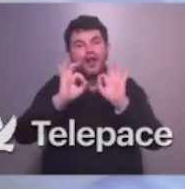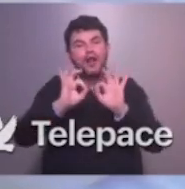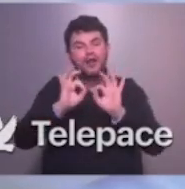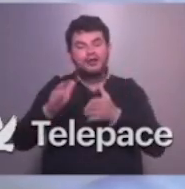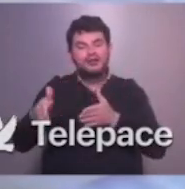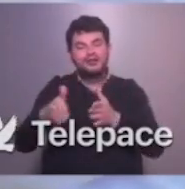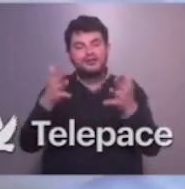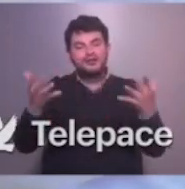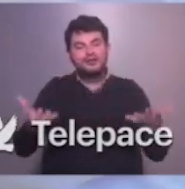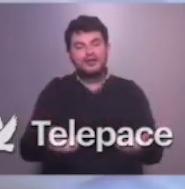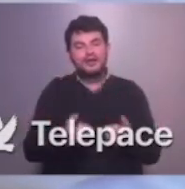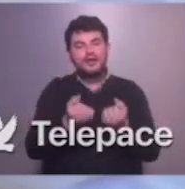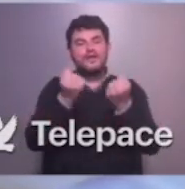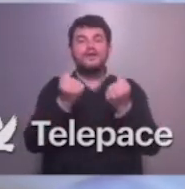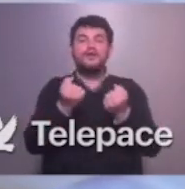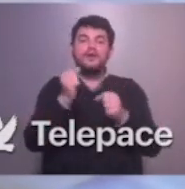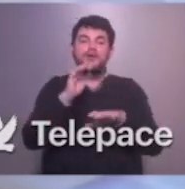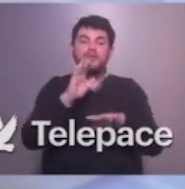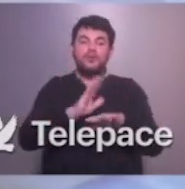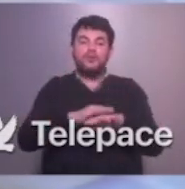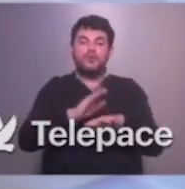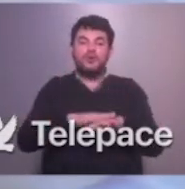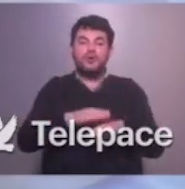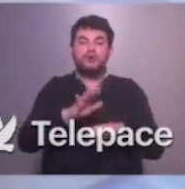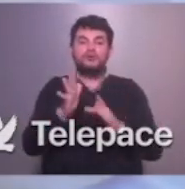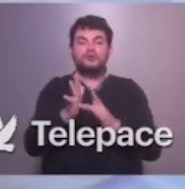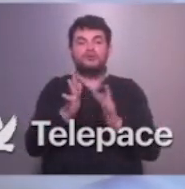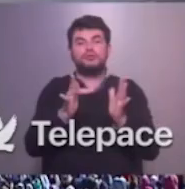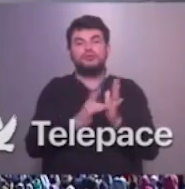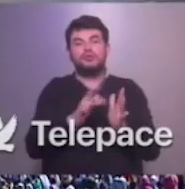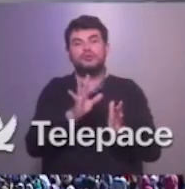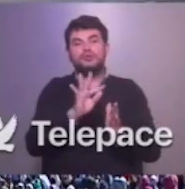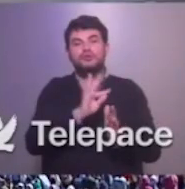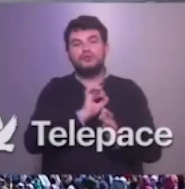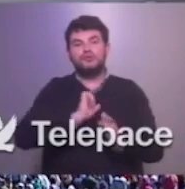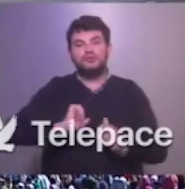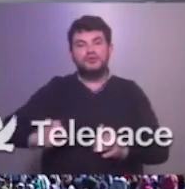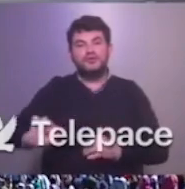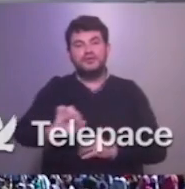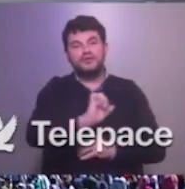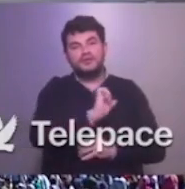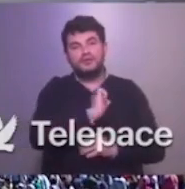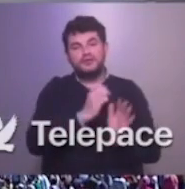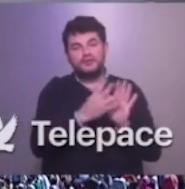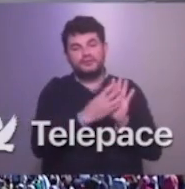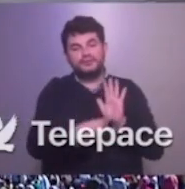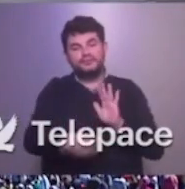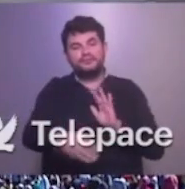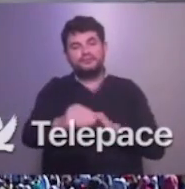più generosamente all'edificazione del tuo regno.